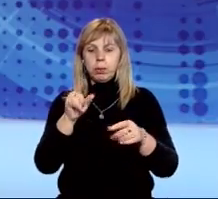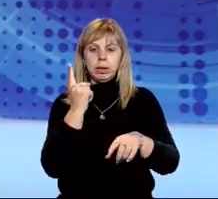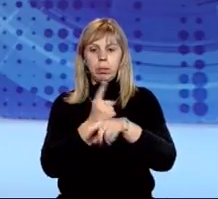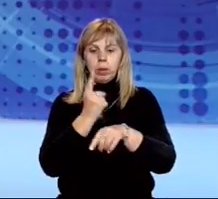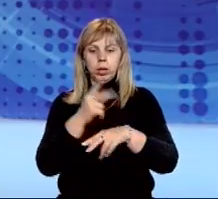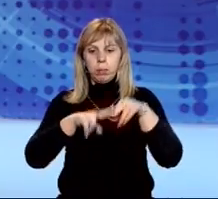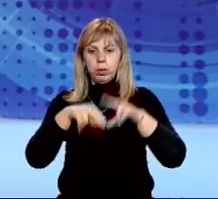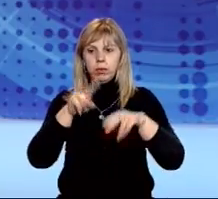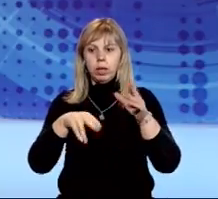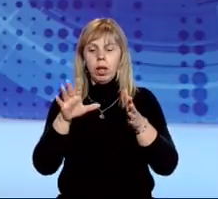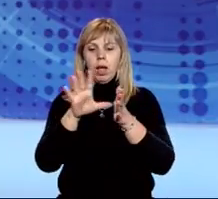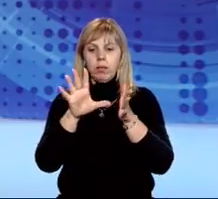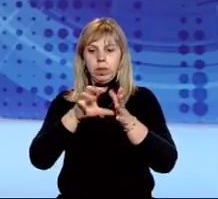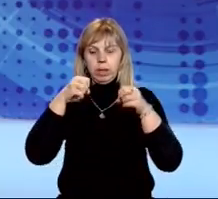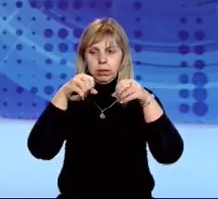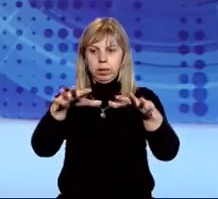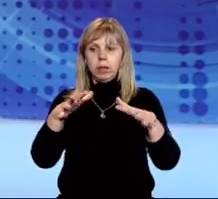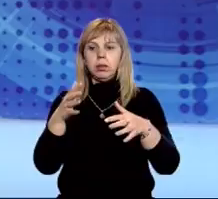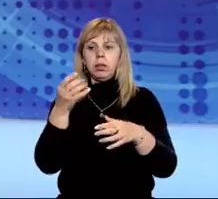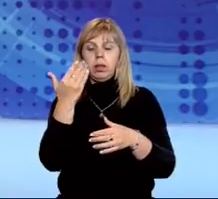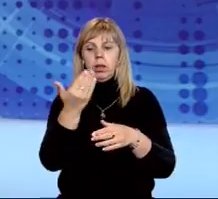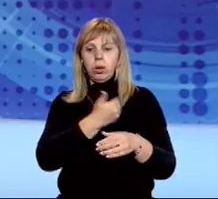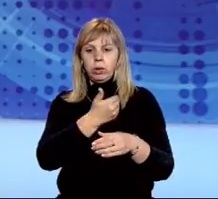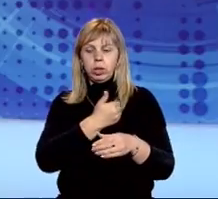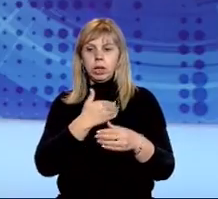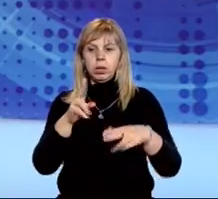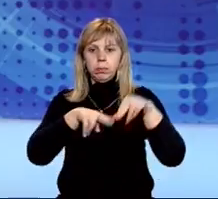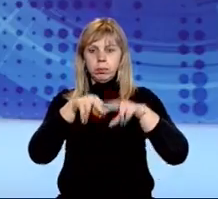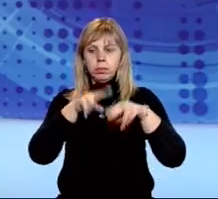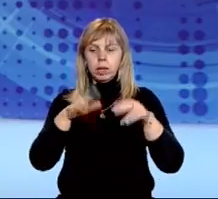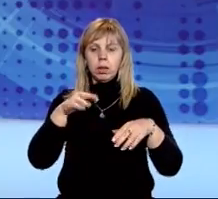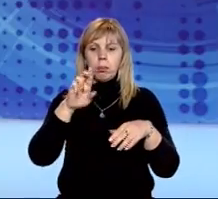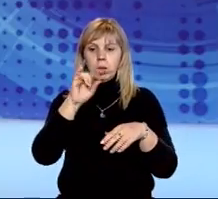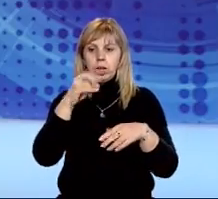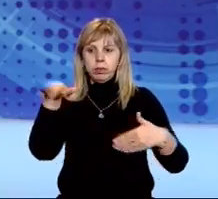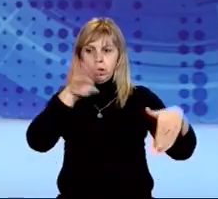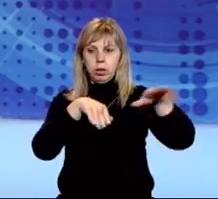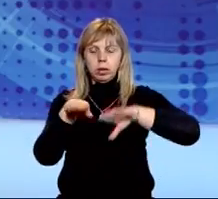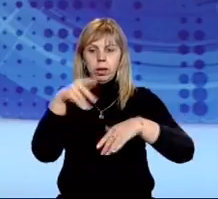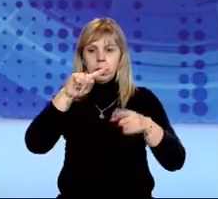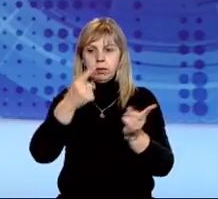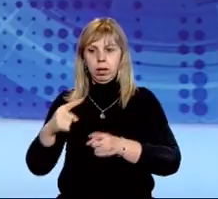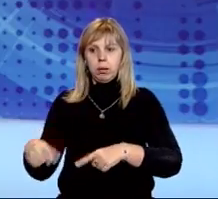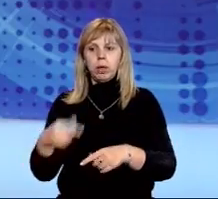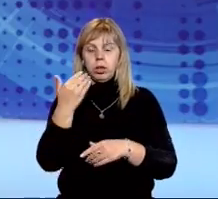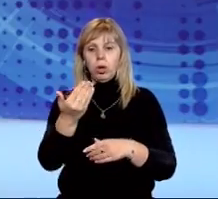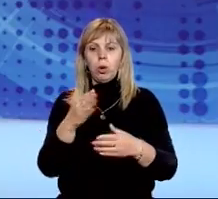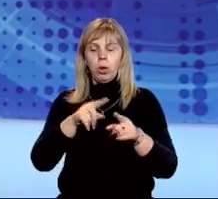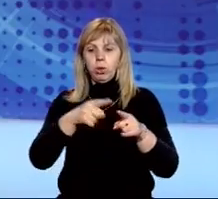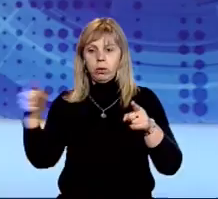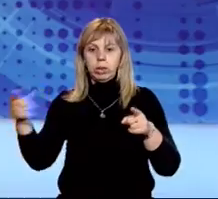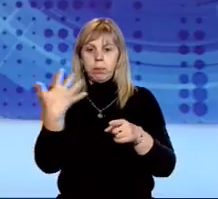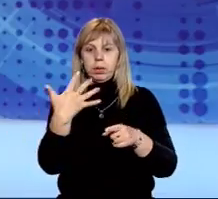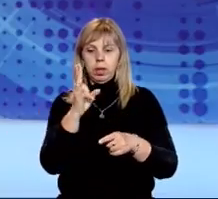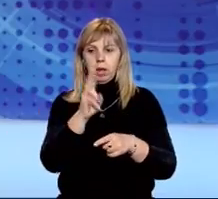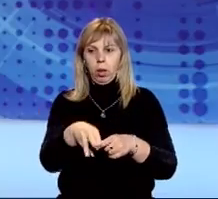заборонити будівництво вітрової електростанції. Її хочуть звести на Боржавському хребті. Це гірський масив на Закарпатті. Його довжина майже